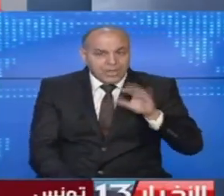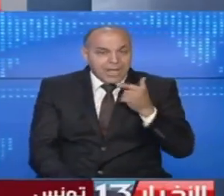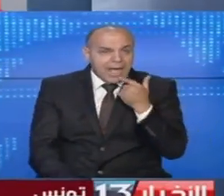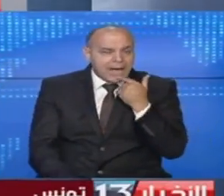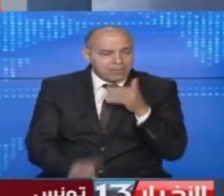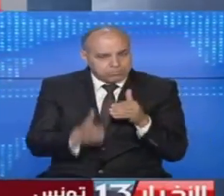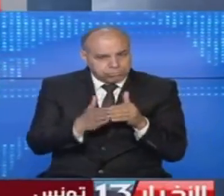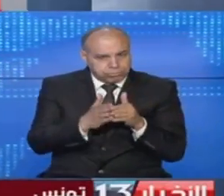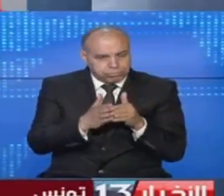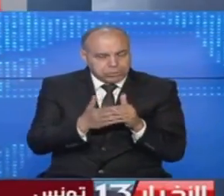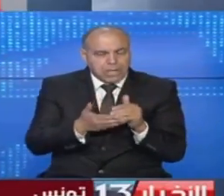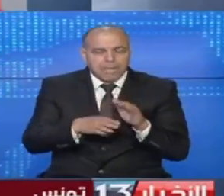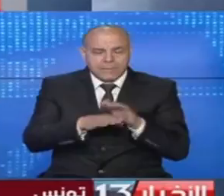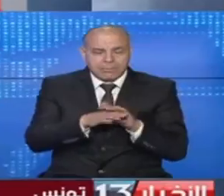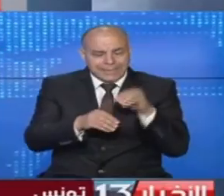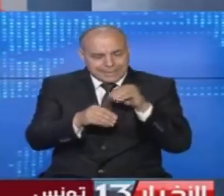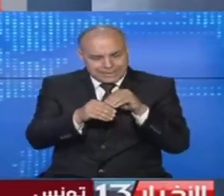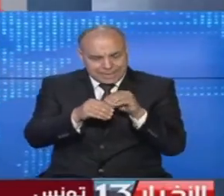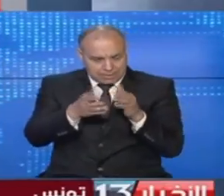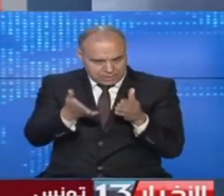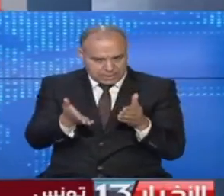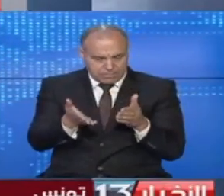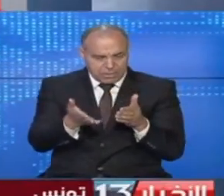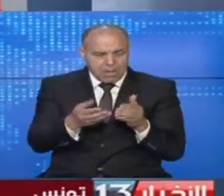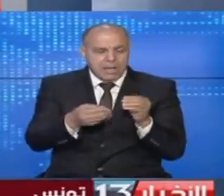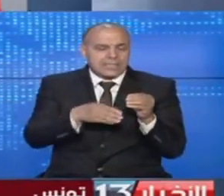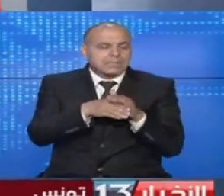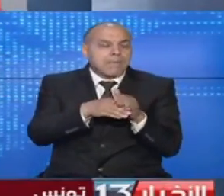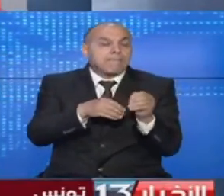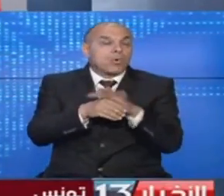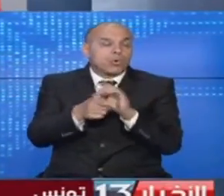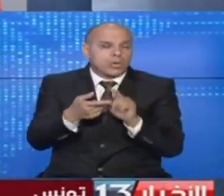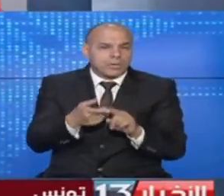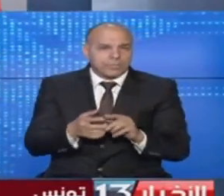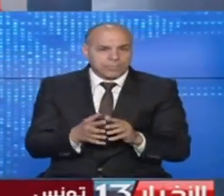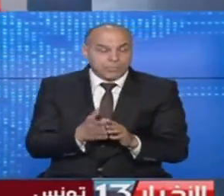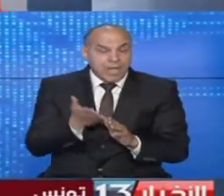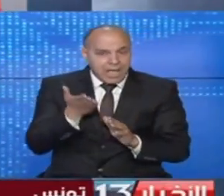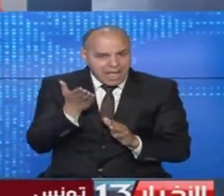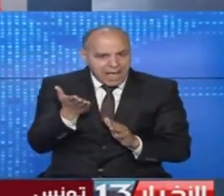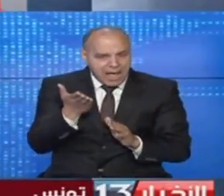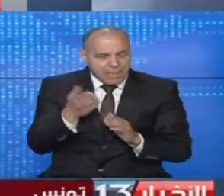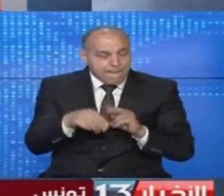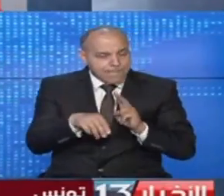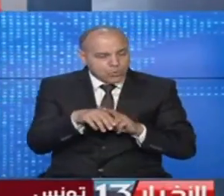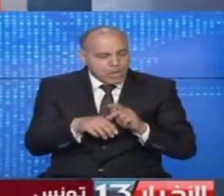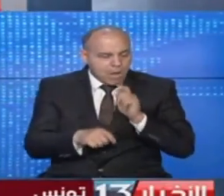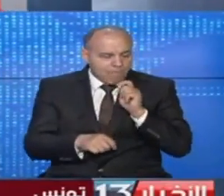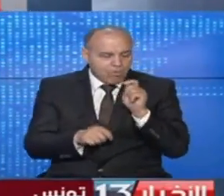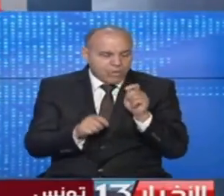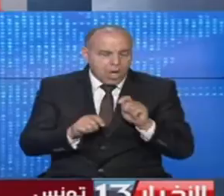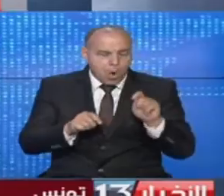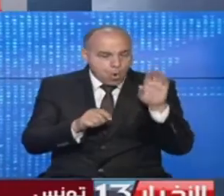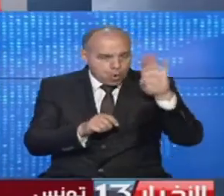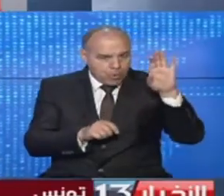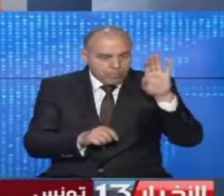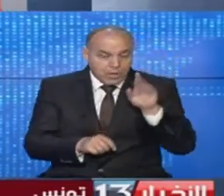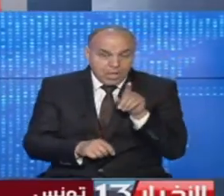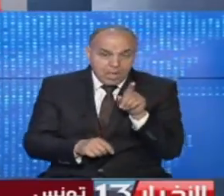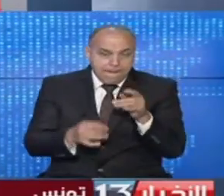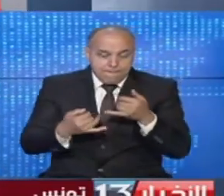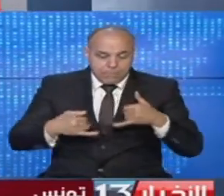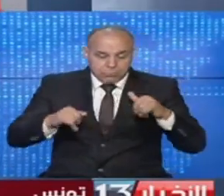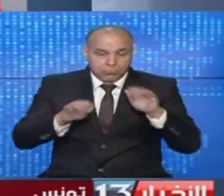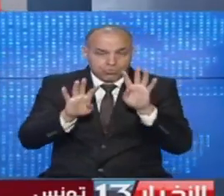الأوروبي على الحد من التداعيات الاقتصادية لوباء كوفيد-19، حسب المفوضية الأوروبية. وكان